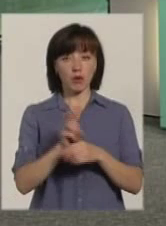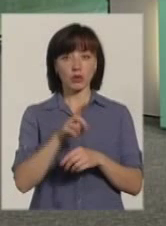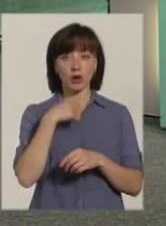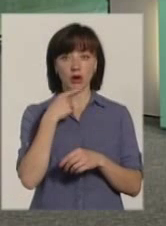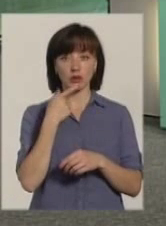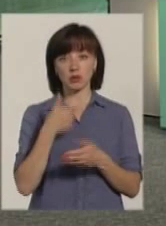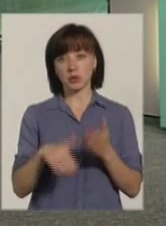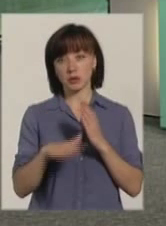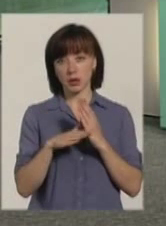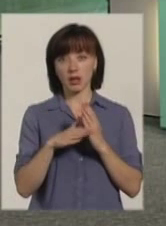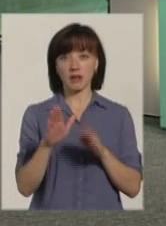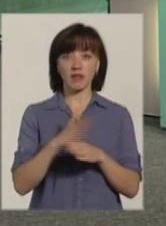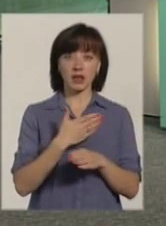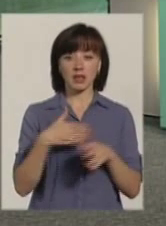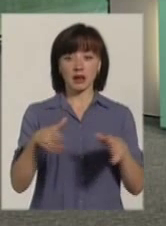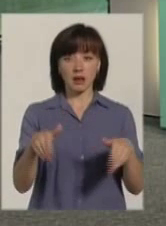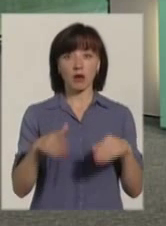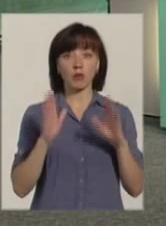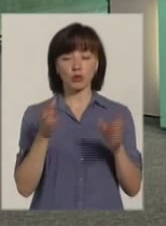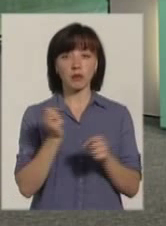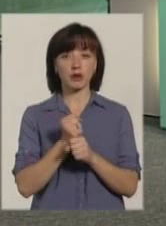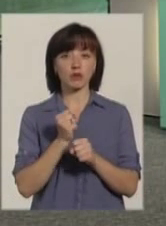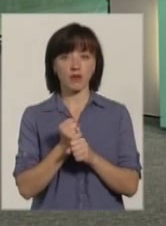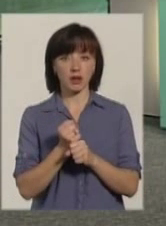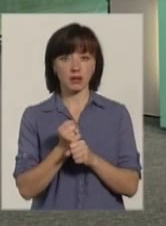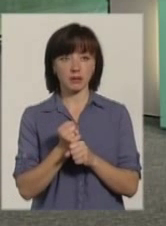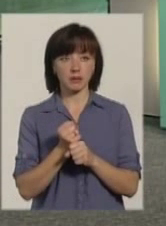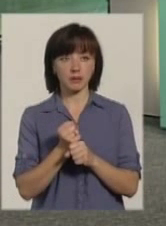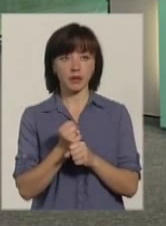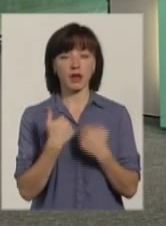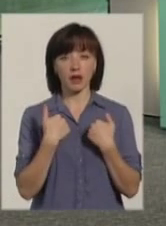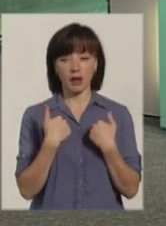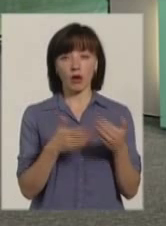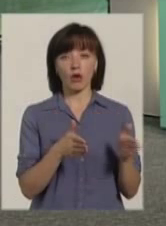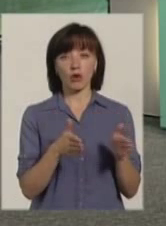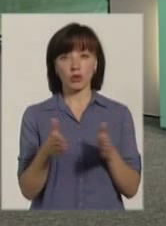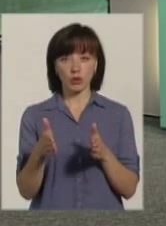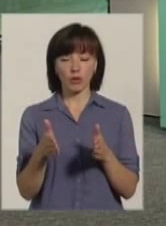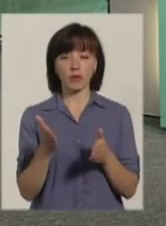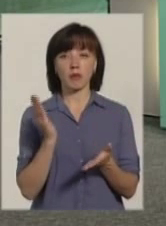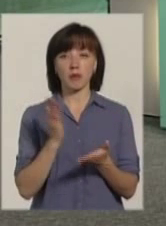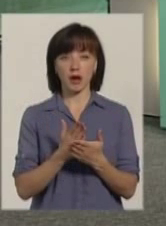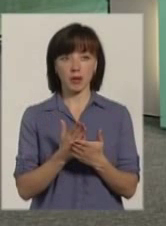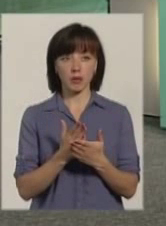кажу, посприяйте, виділіть ділянку, я буду працювати. Я готовий, ми маємо